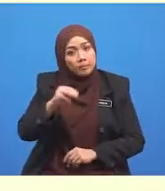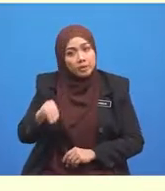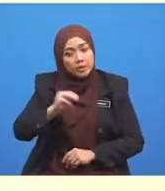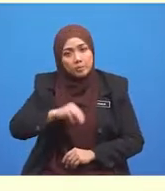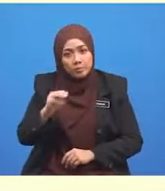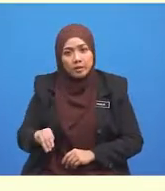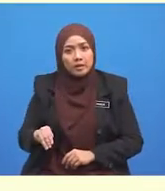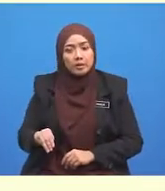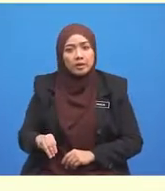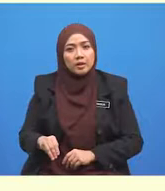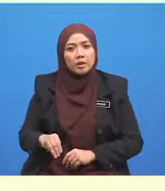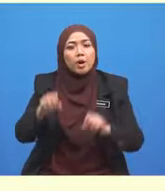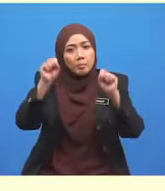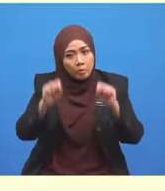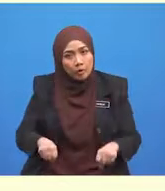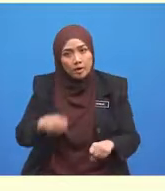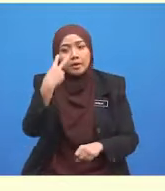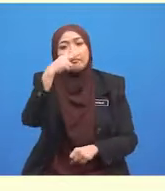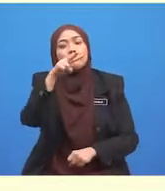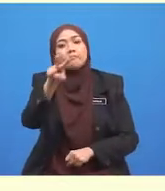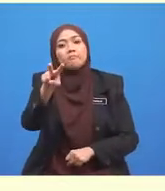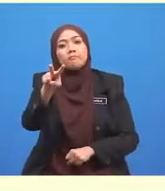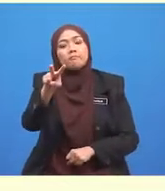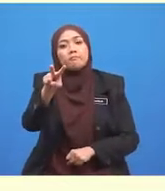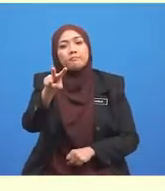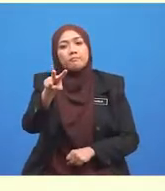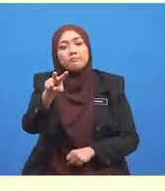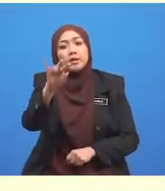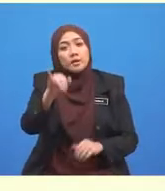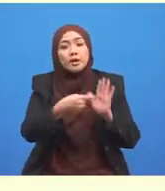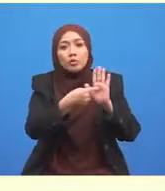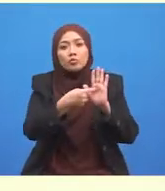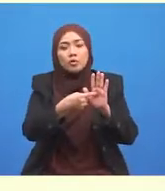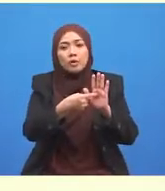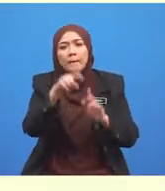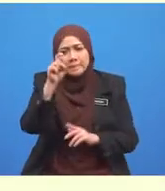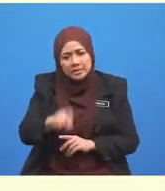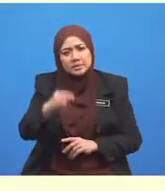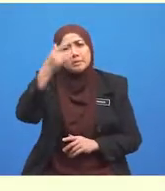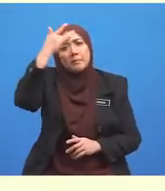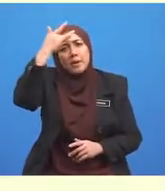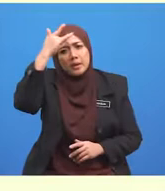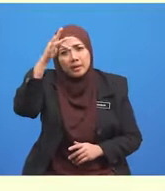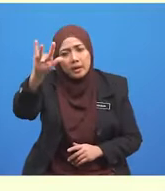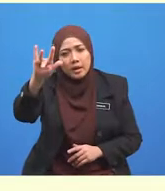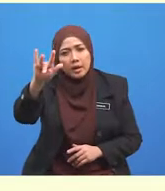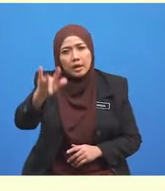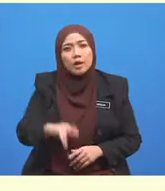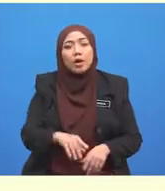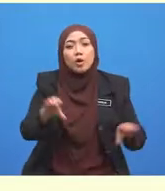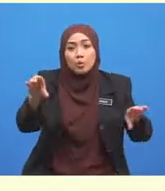Murid-murid sekalian, murid-murid perlulah bijak memperbagaikan tabung simpanan.